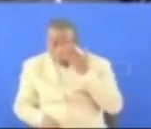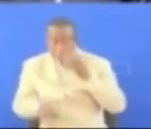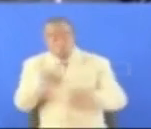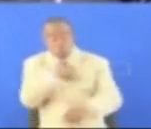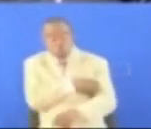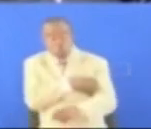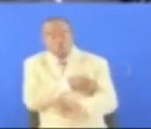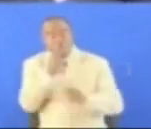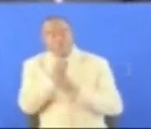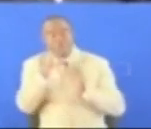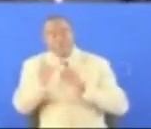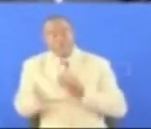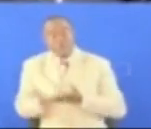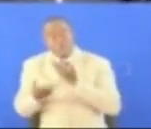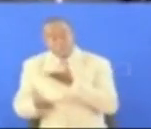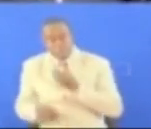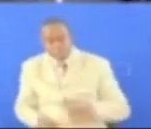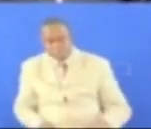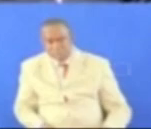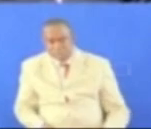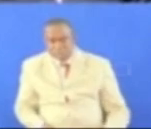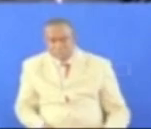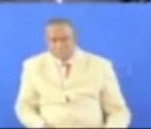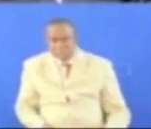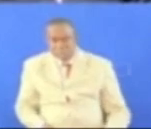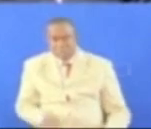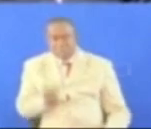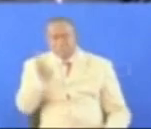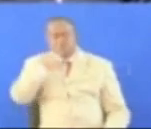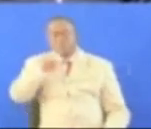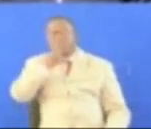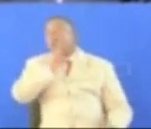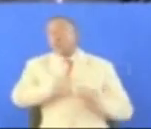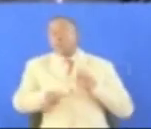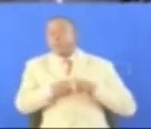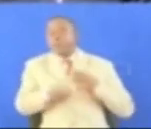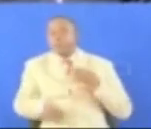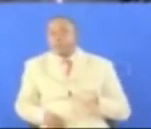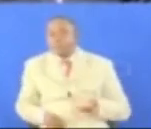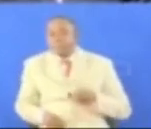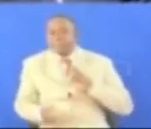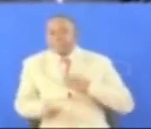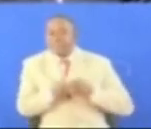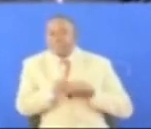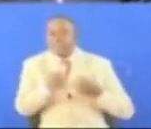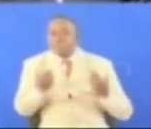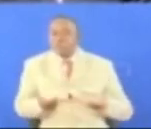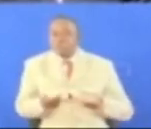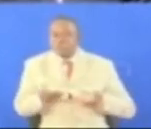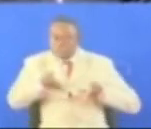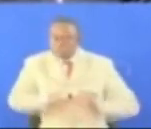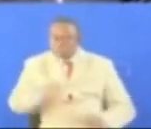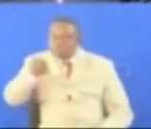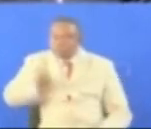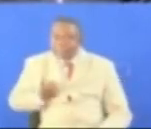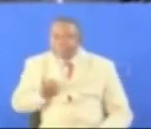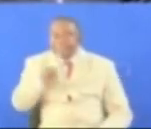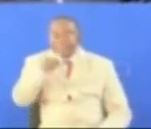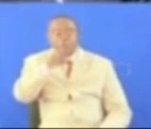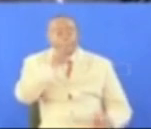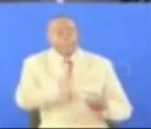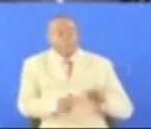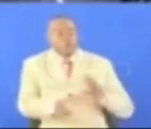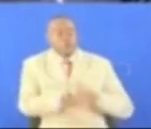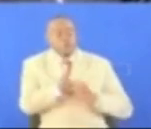hazifunction, atusaidie. Hatujamaliza bado kupambana na matatizo ya uzazi wa wanawake, leo tuanze kupambana